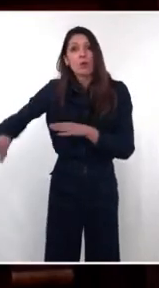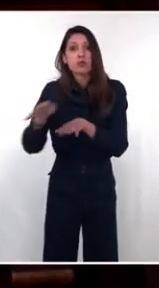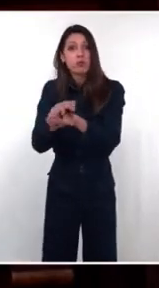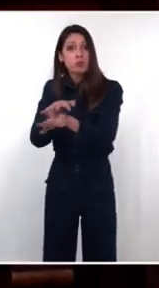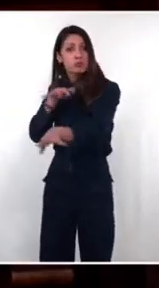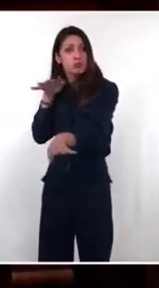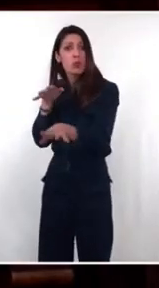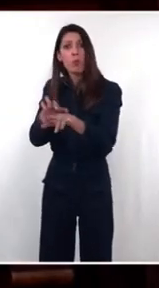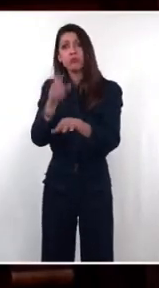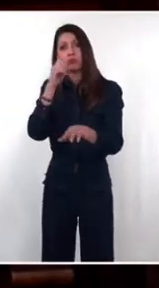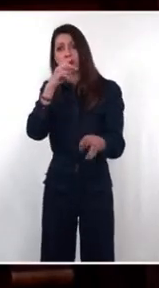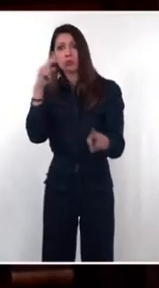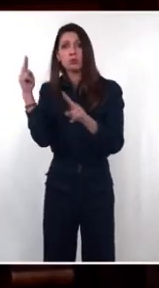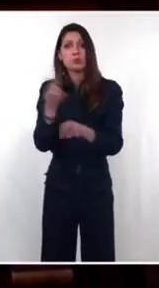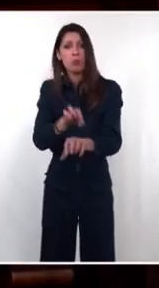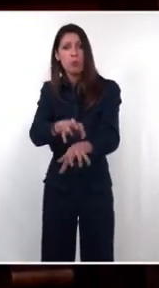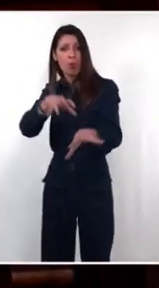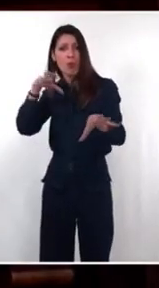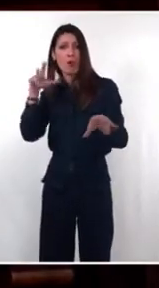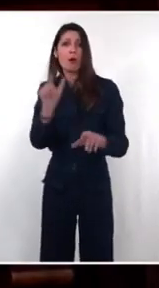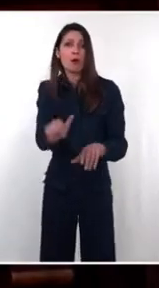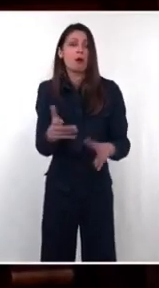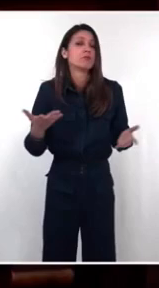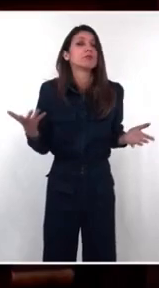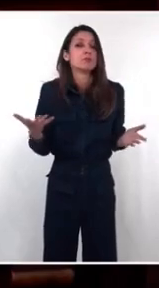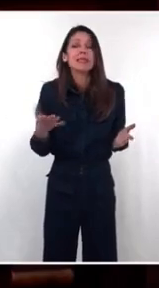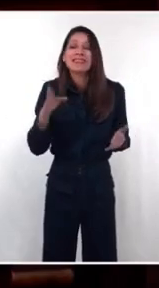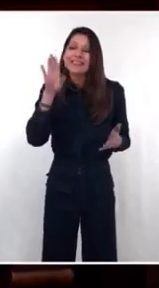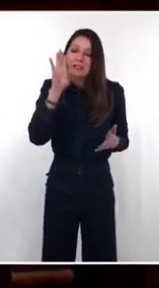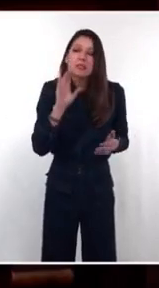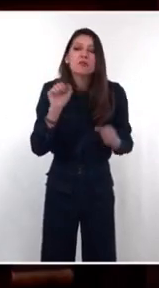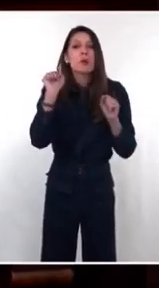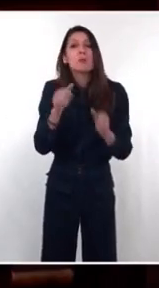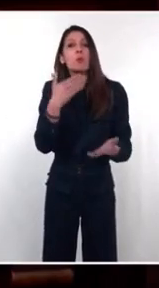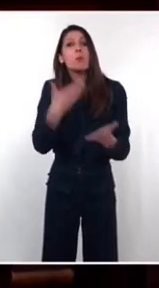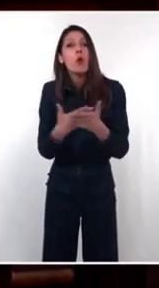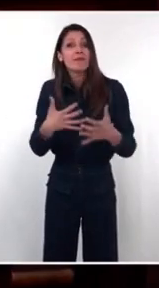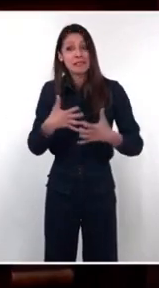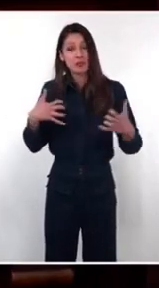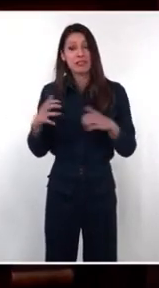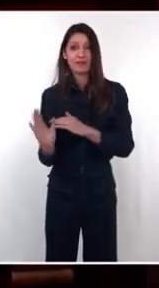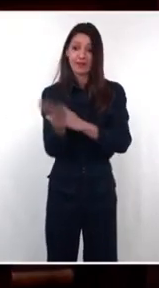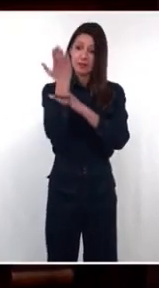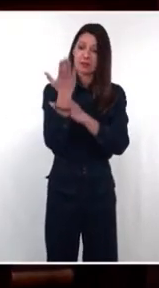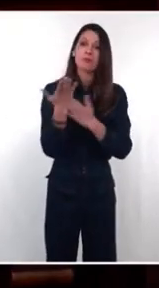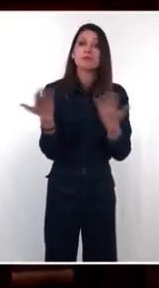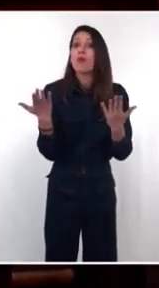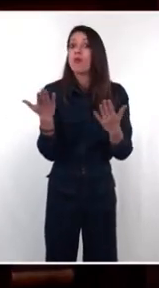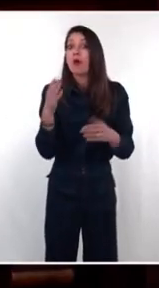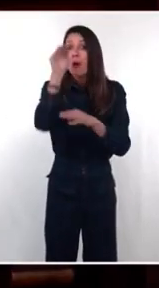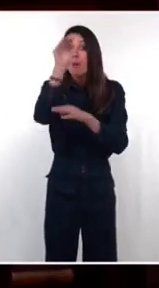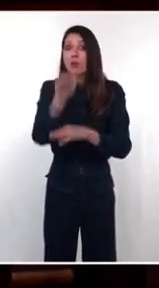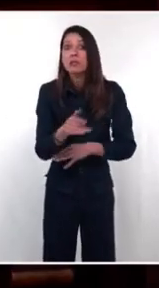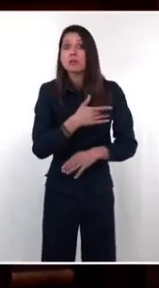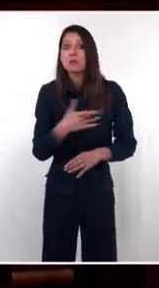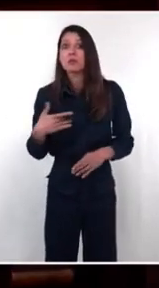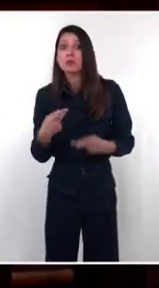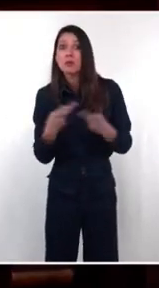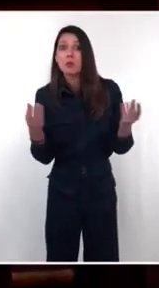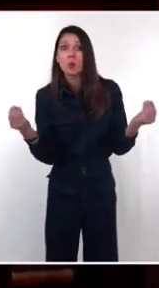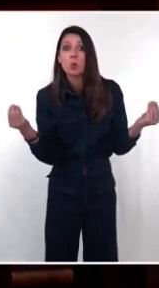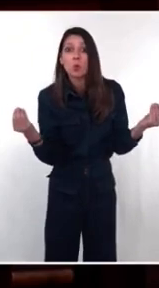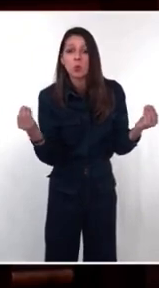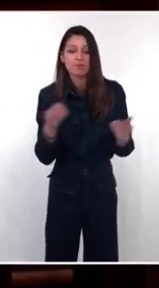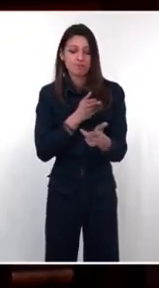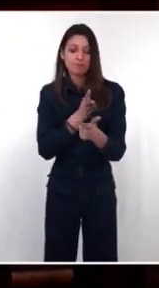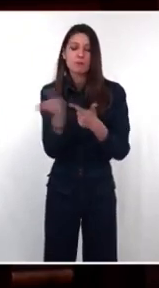qui va avec. Donc moi, j'aimerais bien scientifiquement que vous me démontriez qu'on est là sur la protection de la santé publique. Sur le réseau